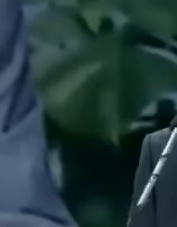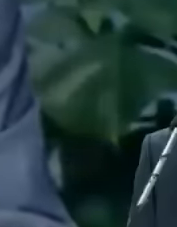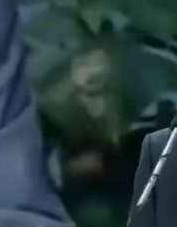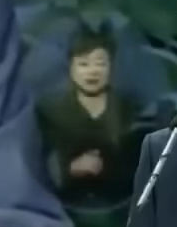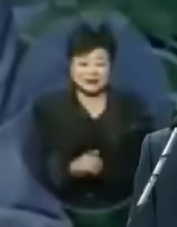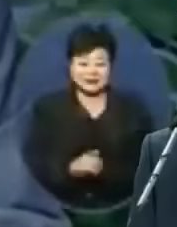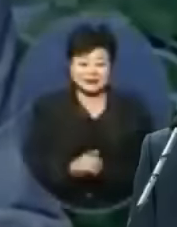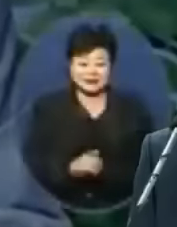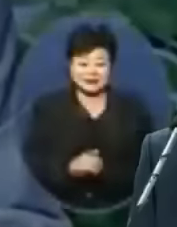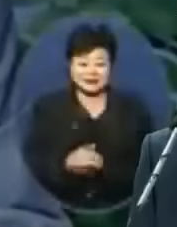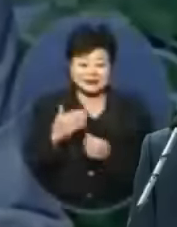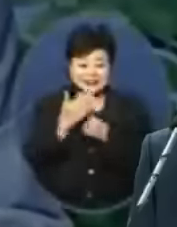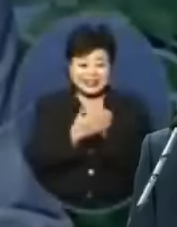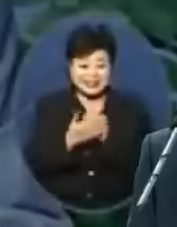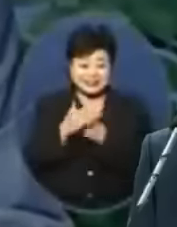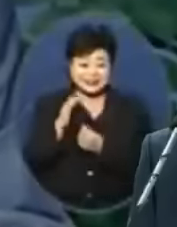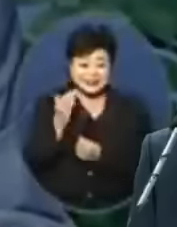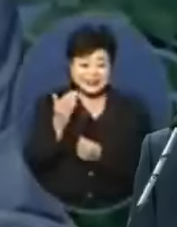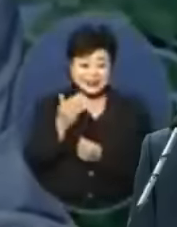은혜시고